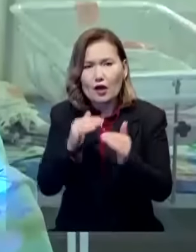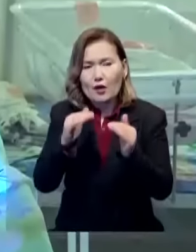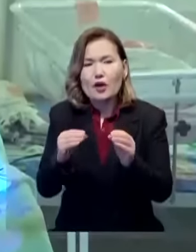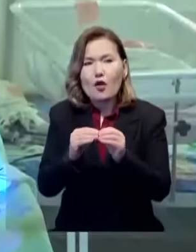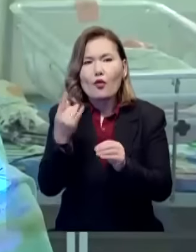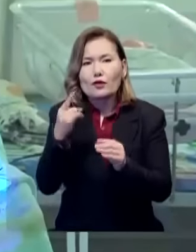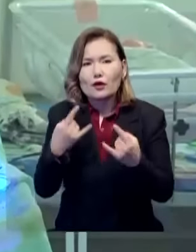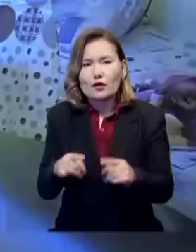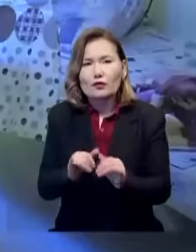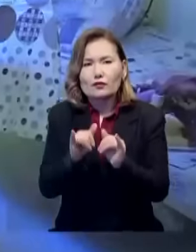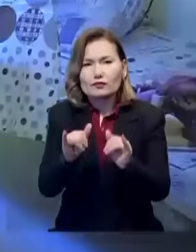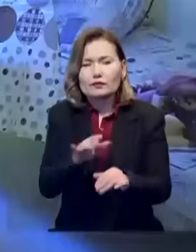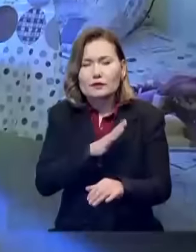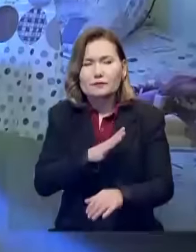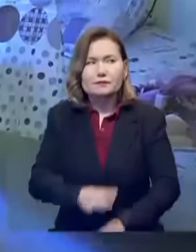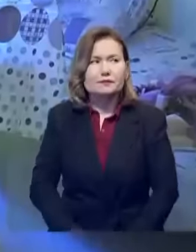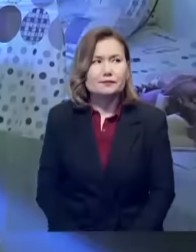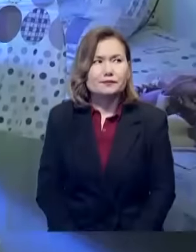10 нәресте өмірге келді.